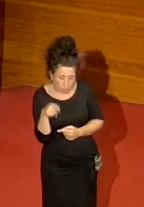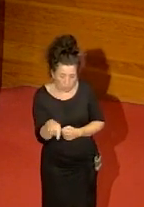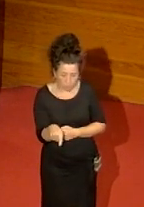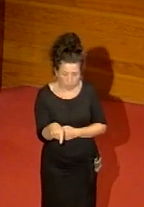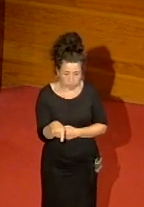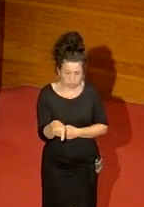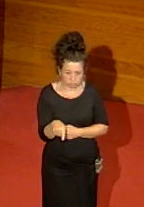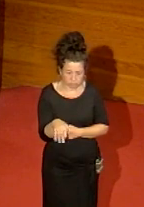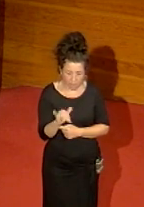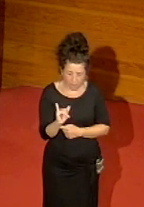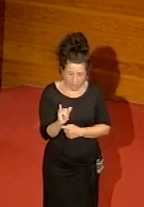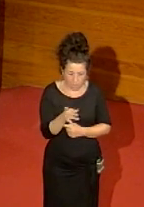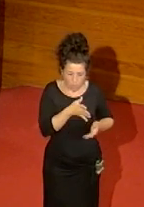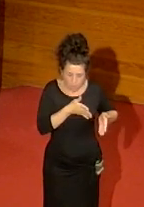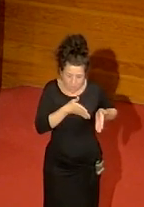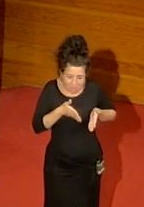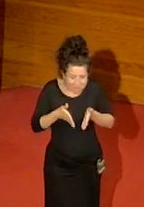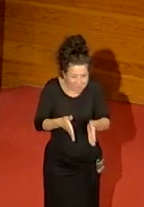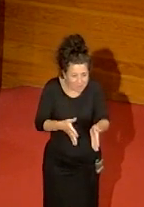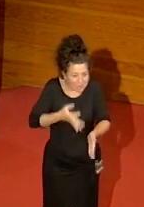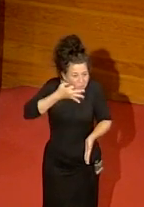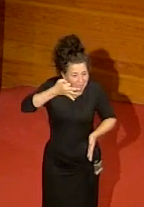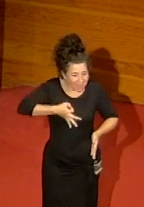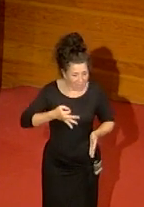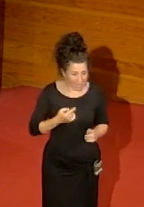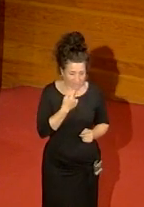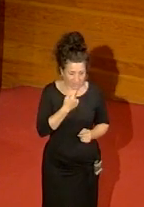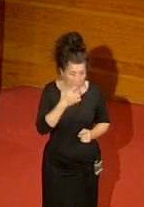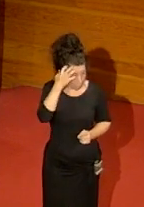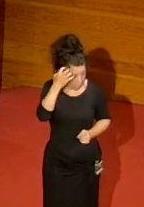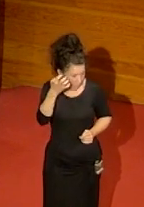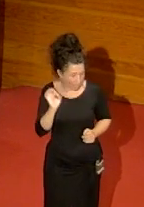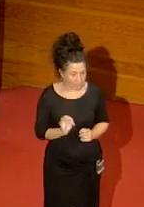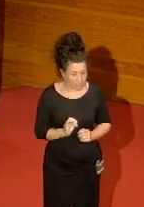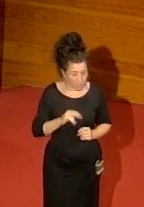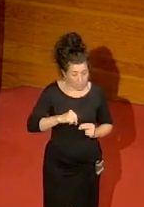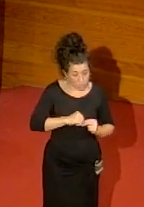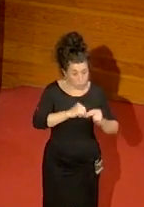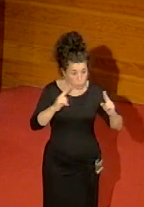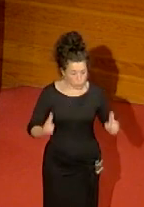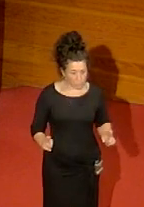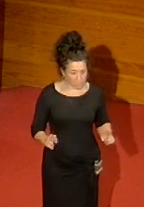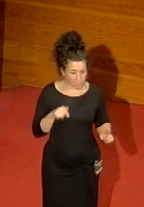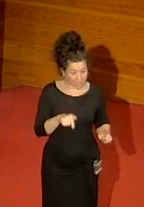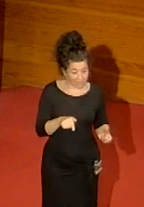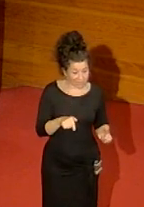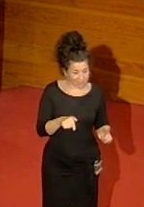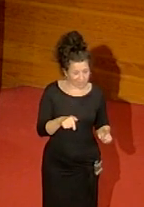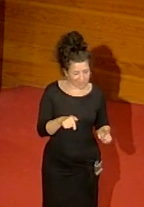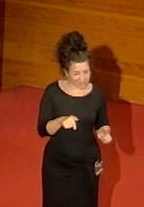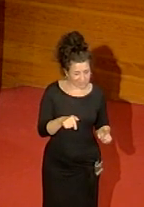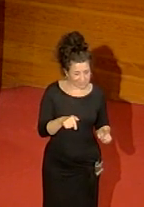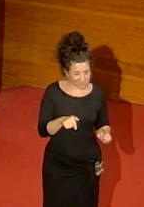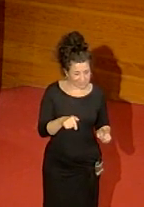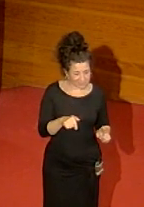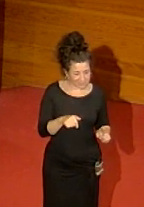Hor bada errepide bat, El Camino Real deitzen dena, eta hor zubi bat bada, Ciudad Juárezen, eta hor narkoek, Sinaloako